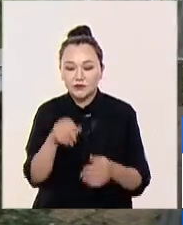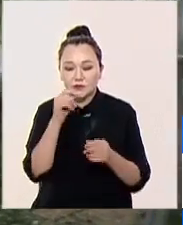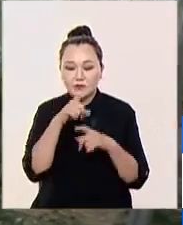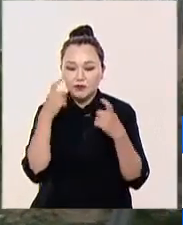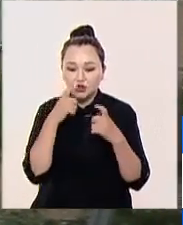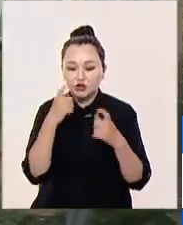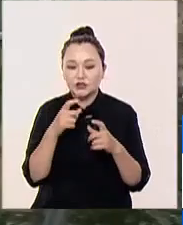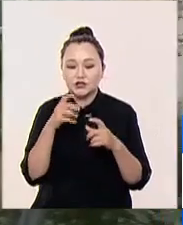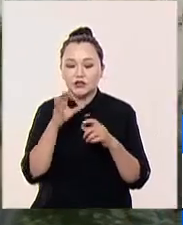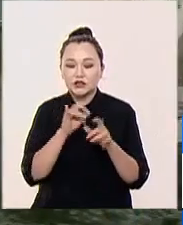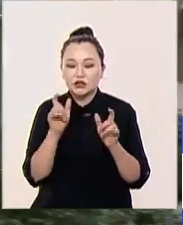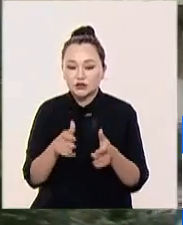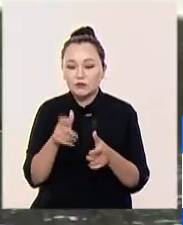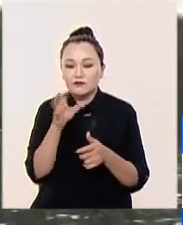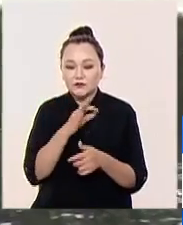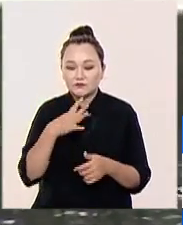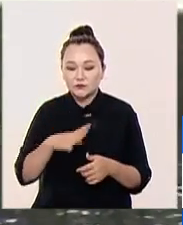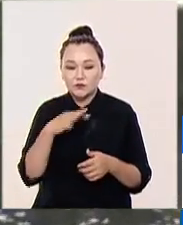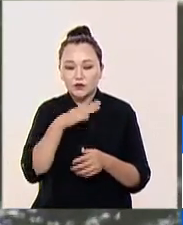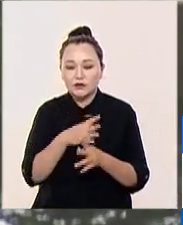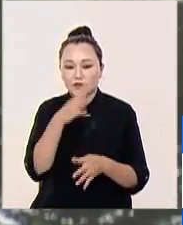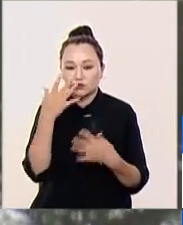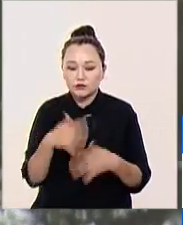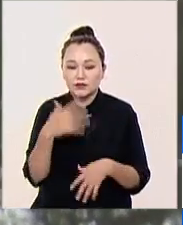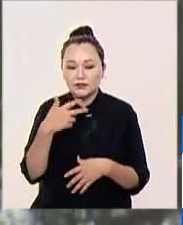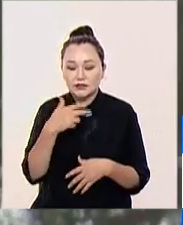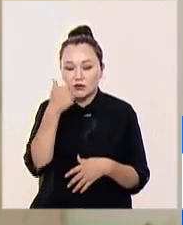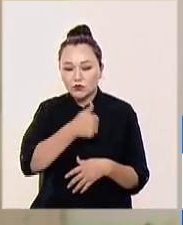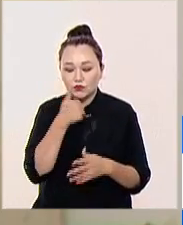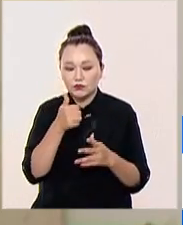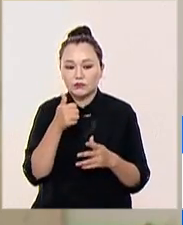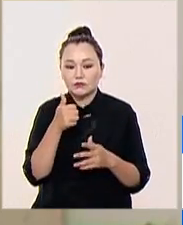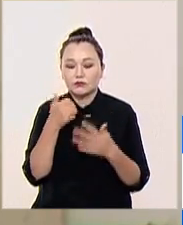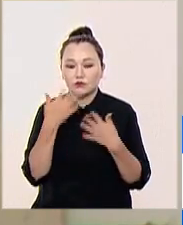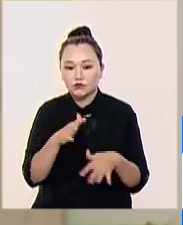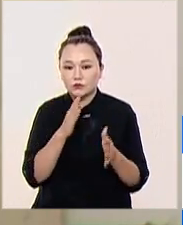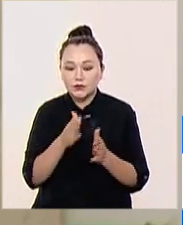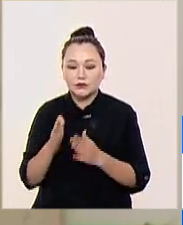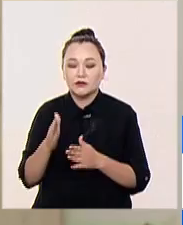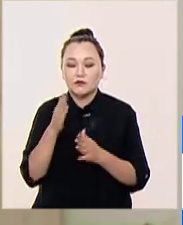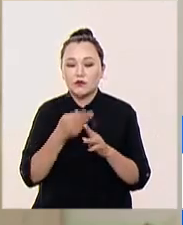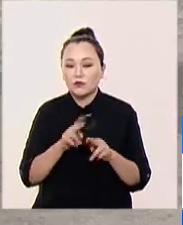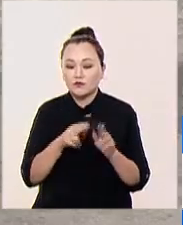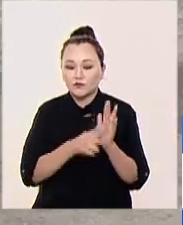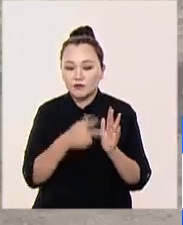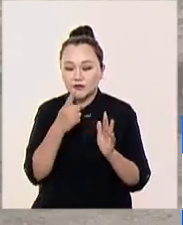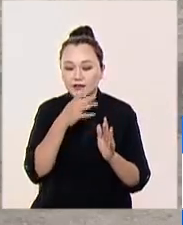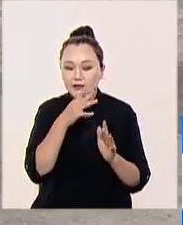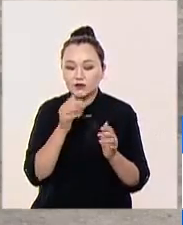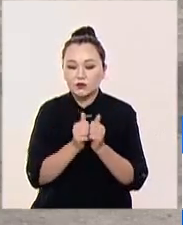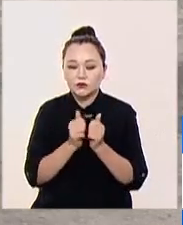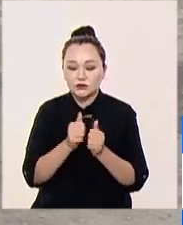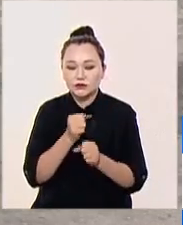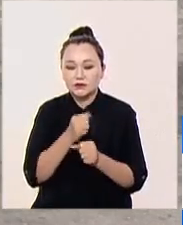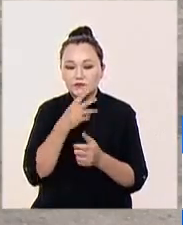Масочный режим вынуждены соблюдать жители многоэтажки вот уже 30-й год подряд. А все потому, что их 81-летняя соседка устроила